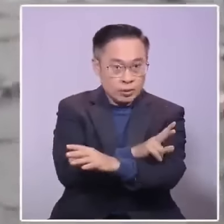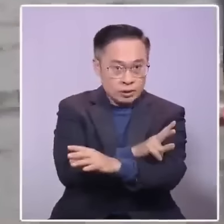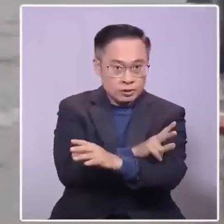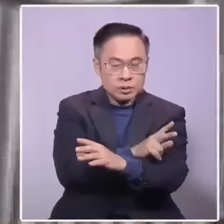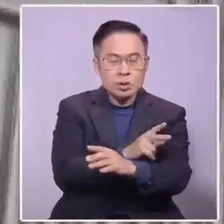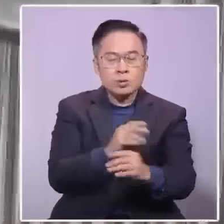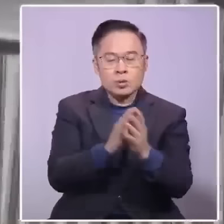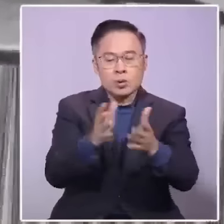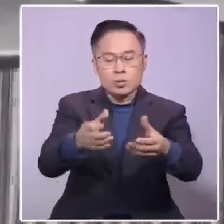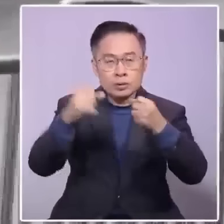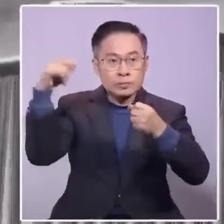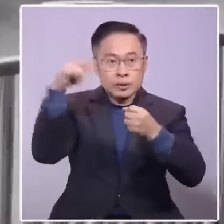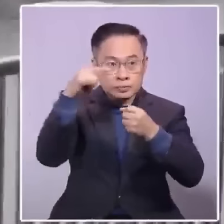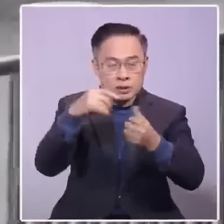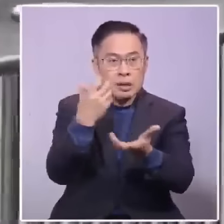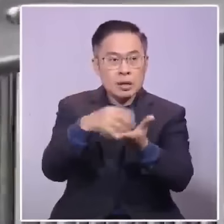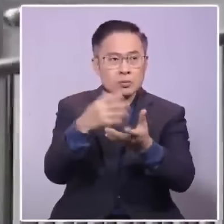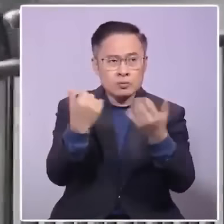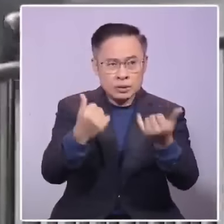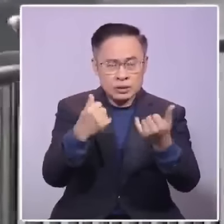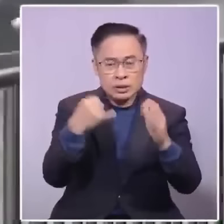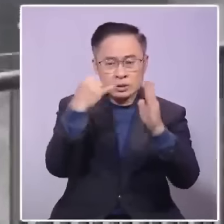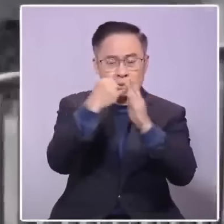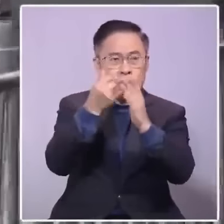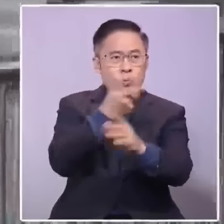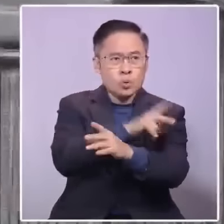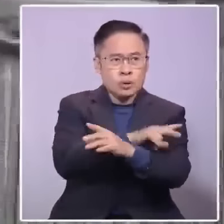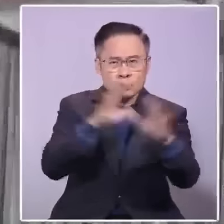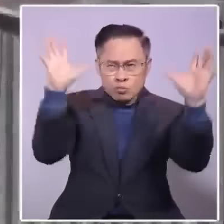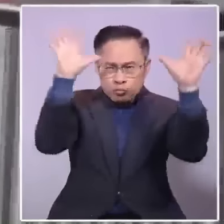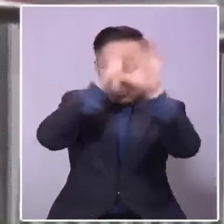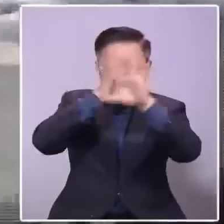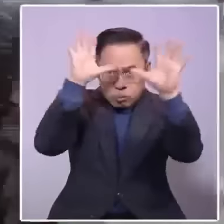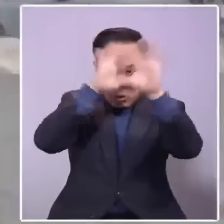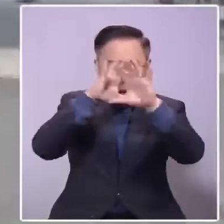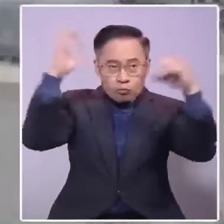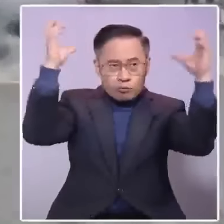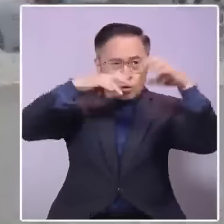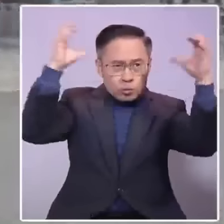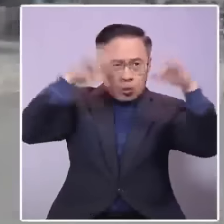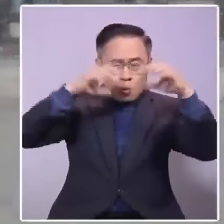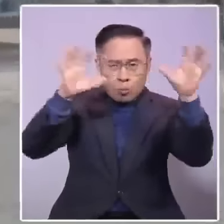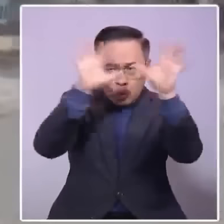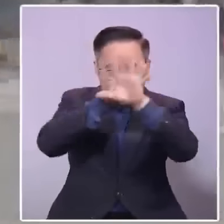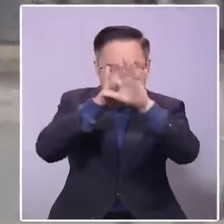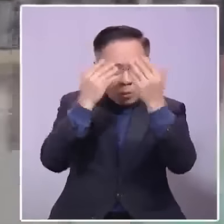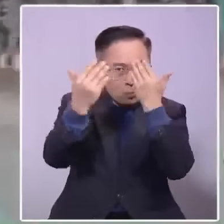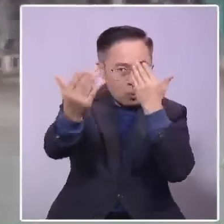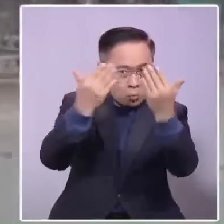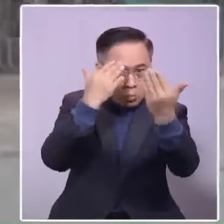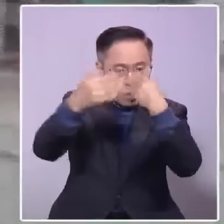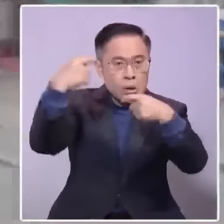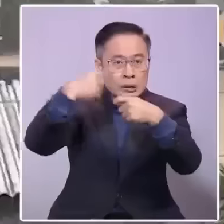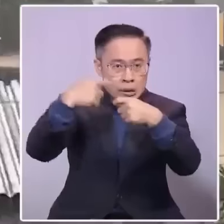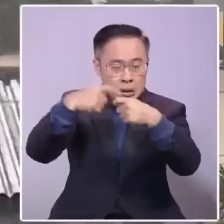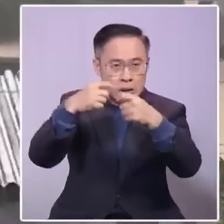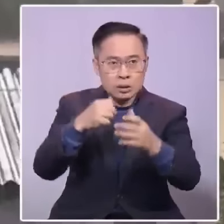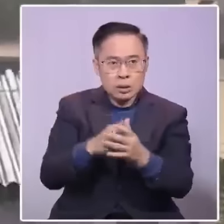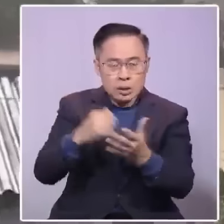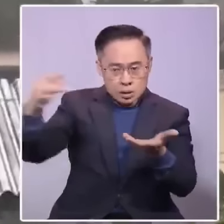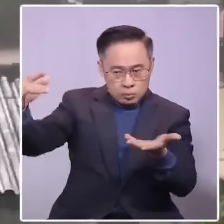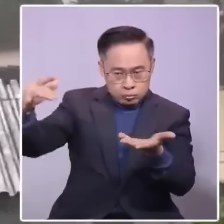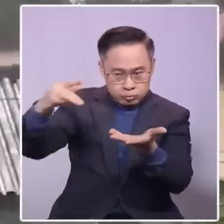นขับเครื่องบินบอกว่าสภาพอากาศภูเก็ตวันนี้แย่มากจริงๆฝนตกหนักทัศนวิสัยต่ำนะคะก็ทำให้เครื่องบินเนี่ย